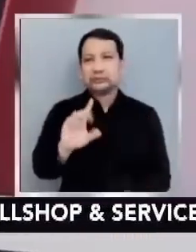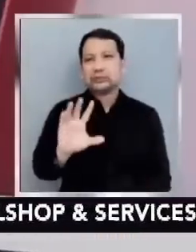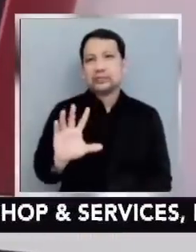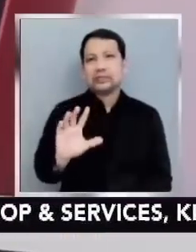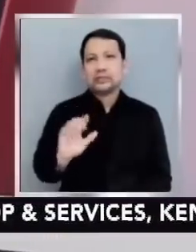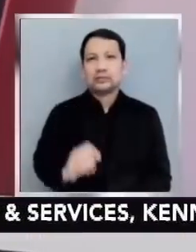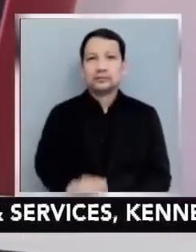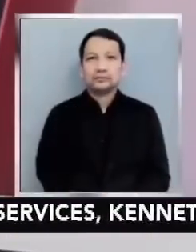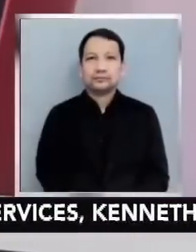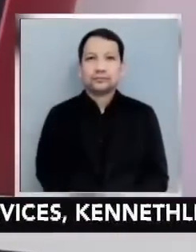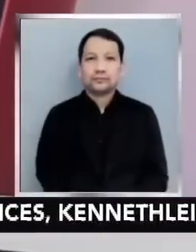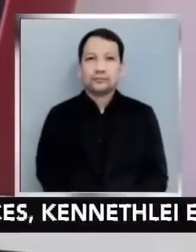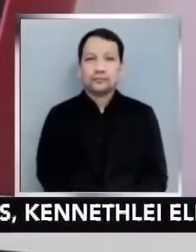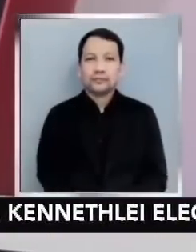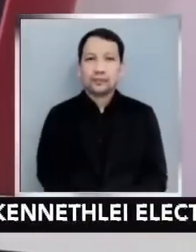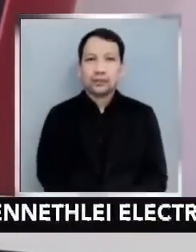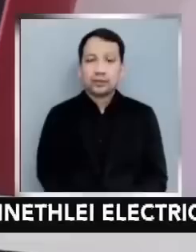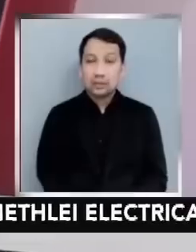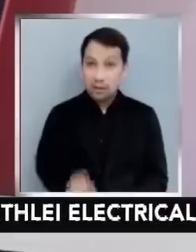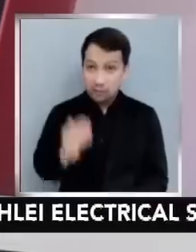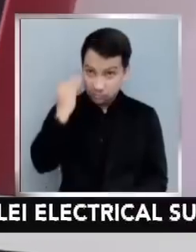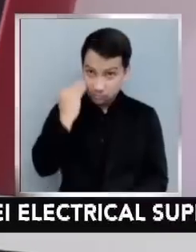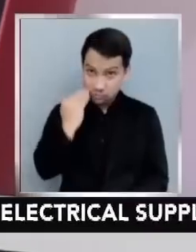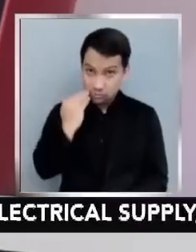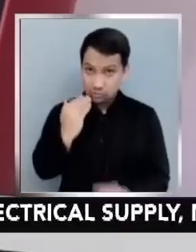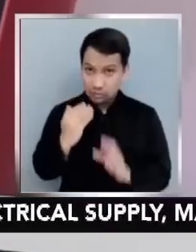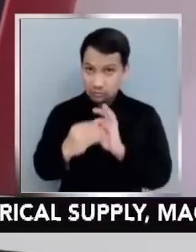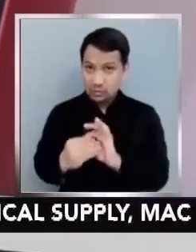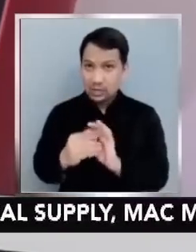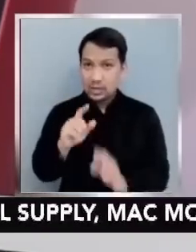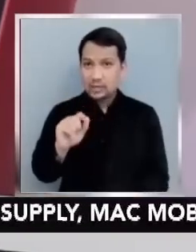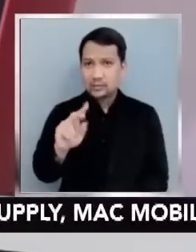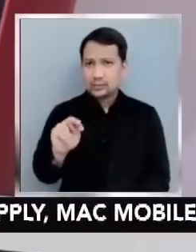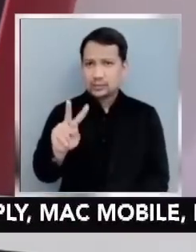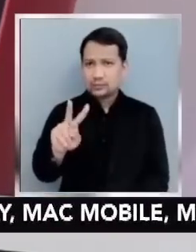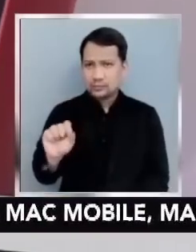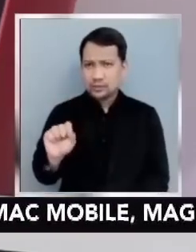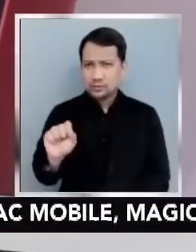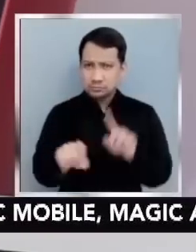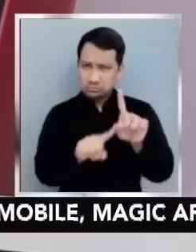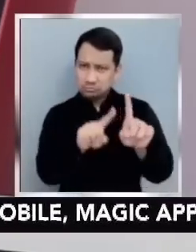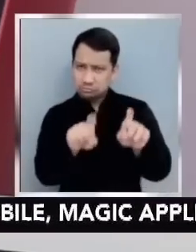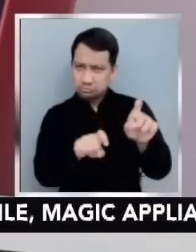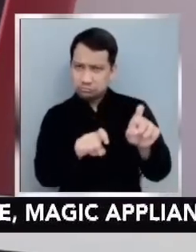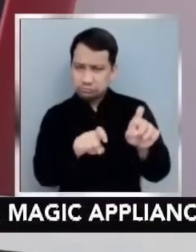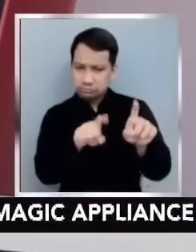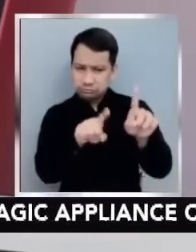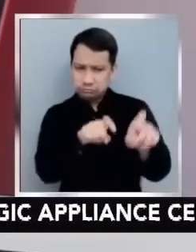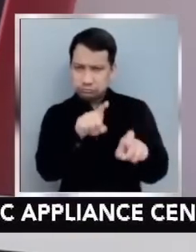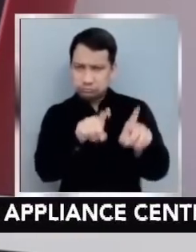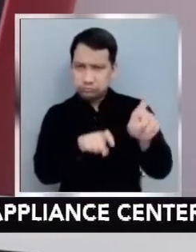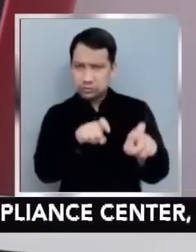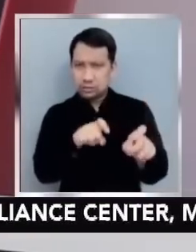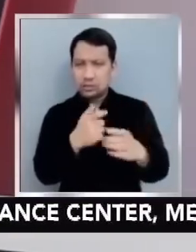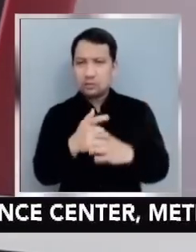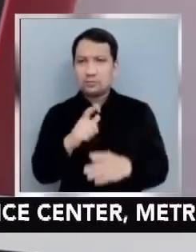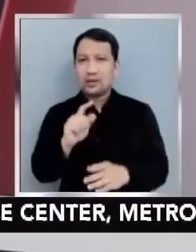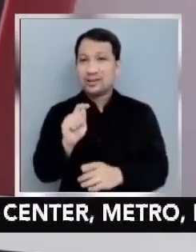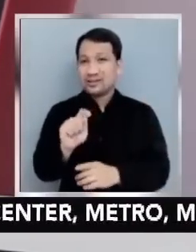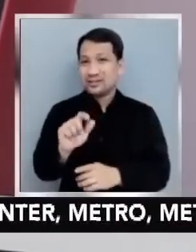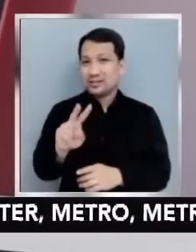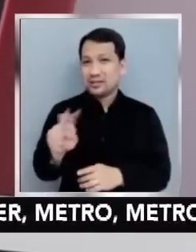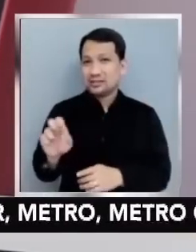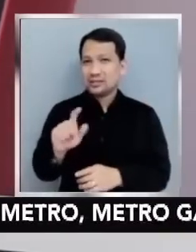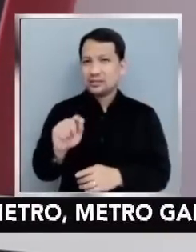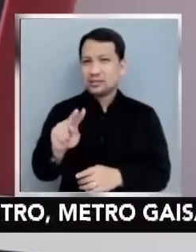kulang ba talaga ang mga ride-sharing units sa TNVS? Inuusisa yan ngayon kasabay ng pag-alma ng mga taxi at mismong TNVS sa pagbubukas